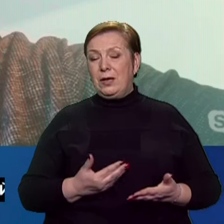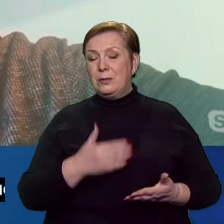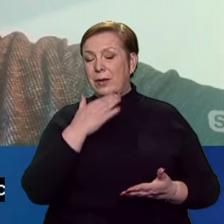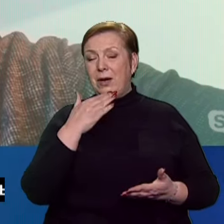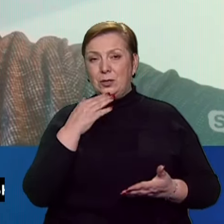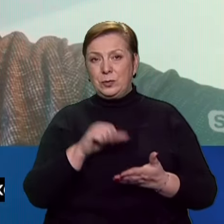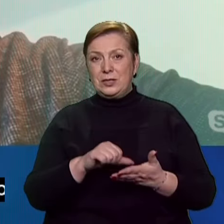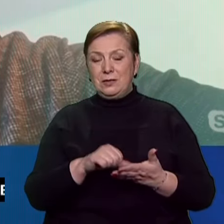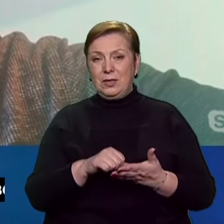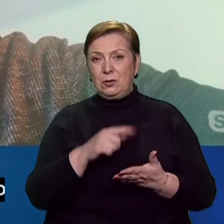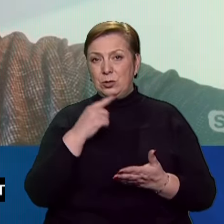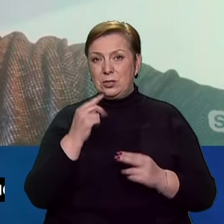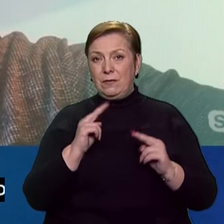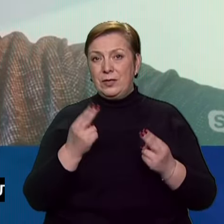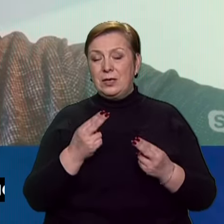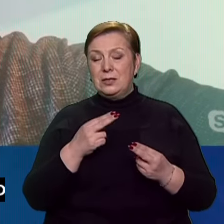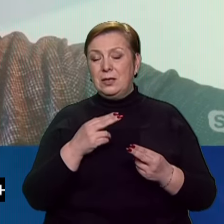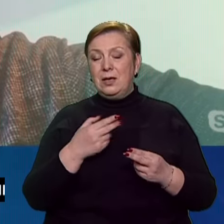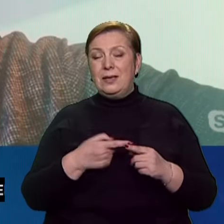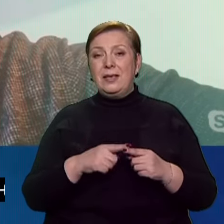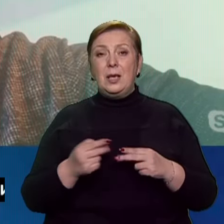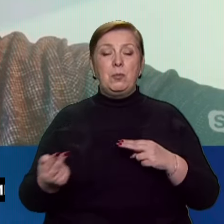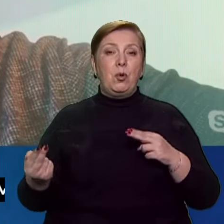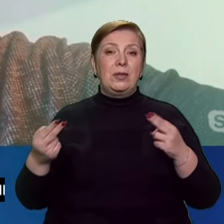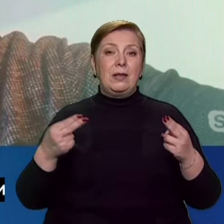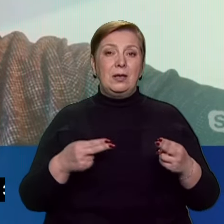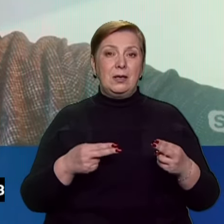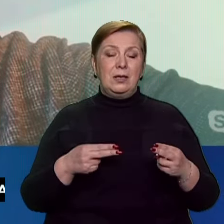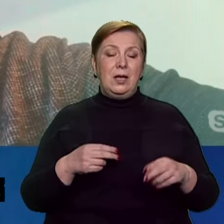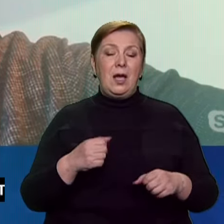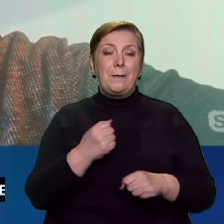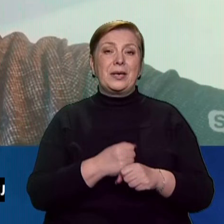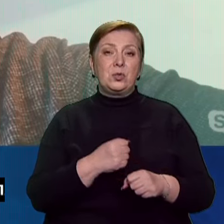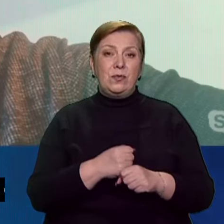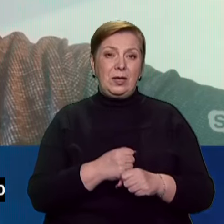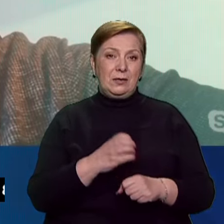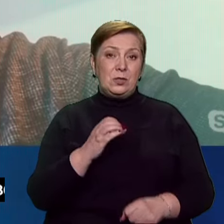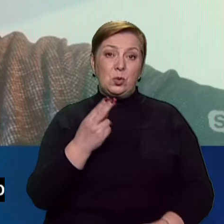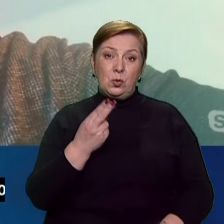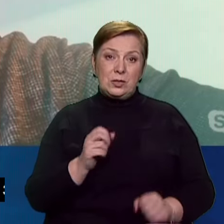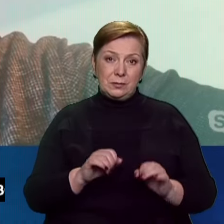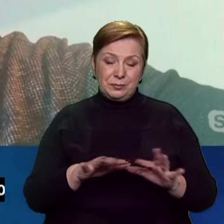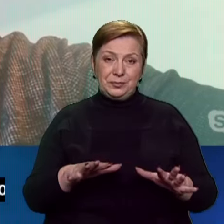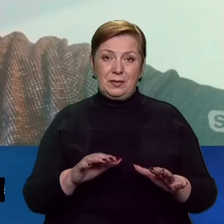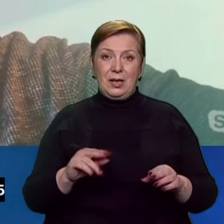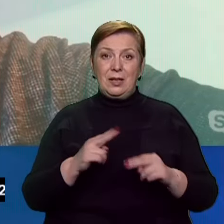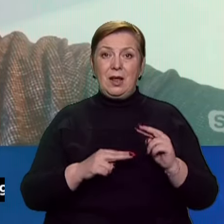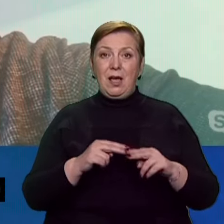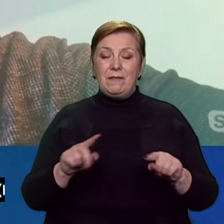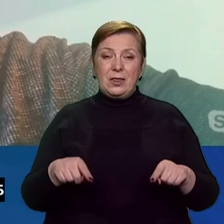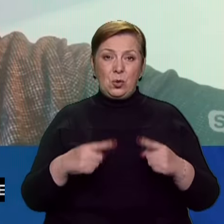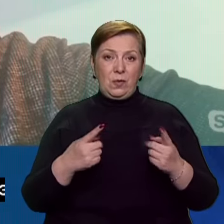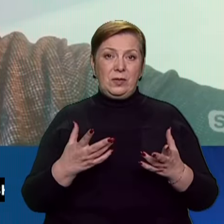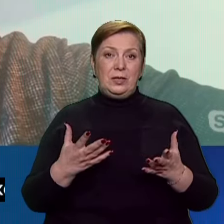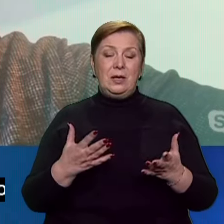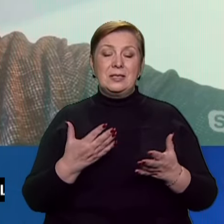Російської Федерації, які сюди понаїхали працювати там в соціальній інфраструктурі на відновленні. І я думаю, що значна частина людей,